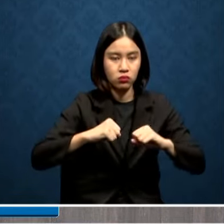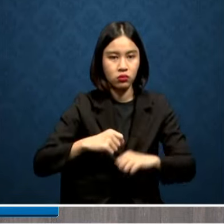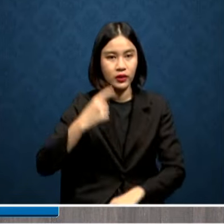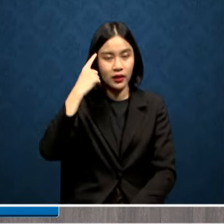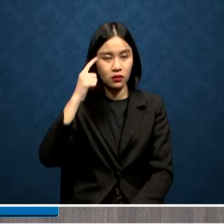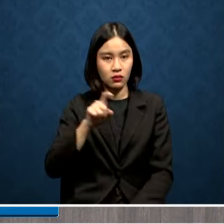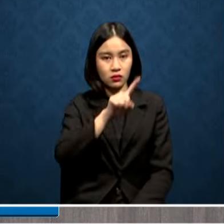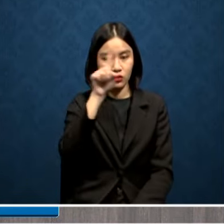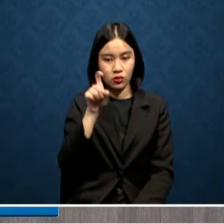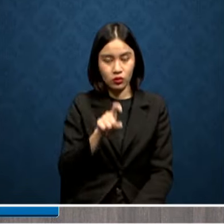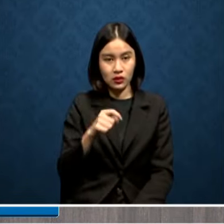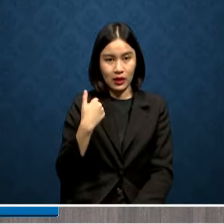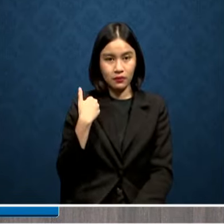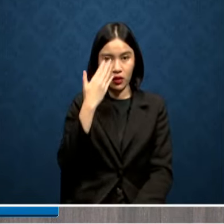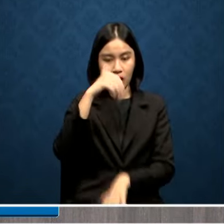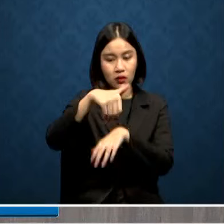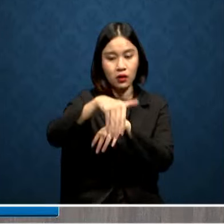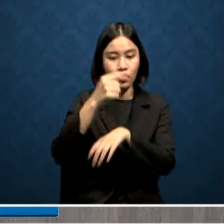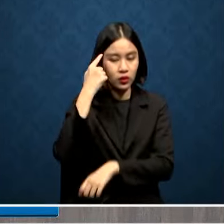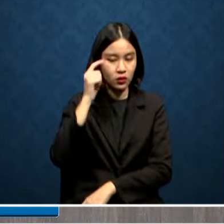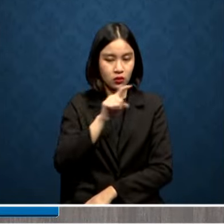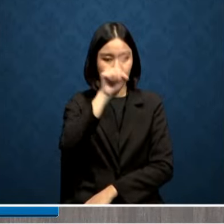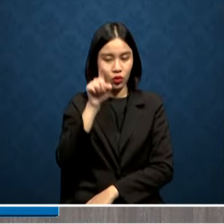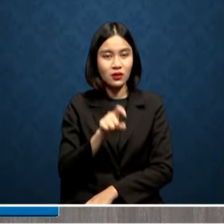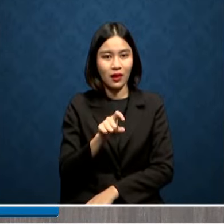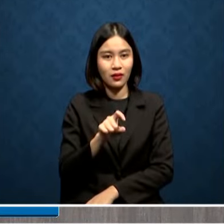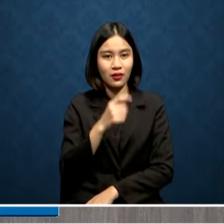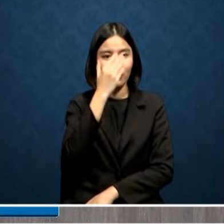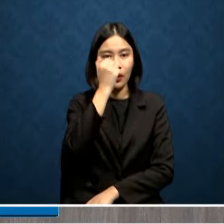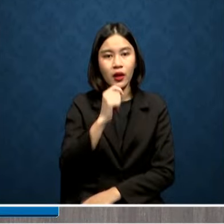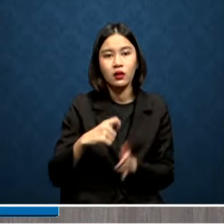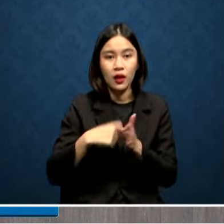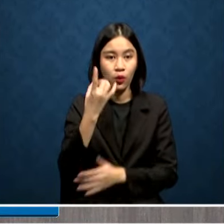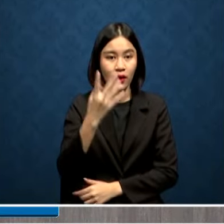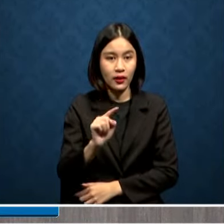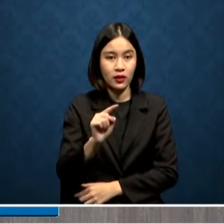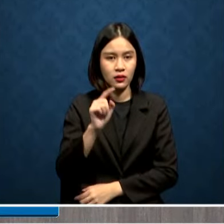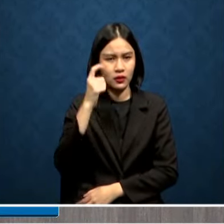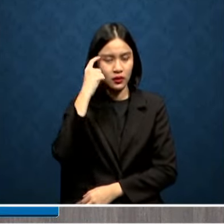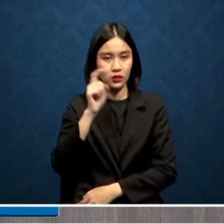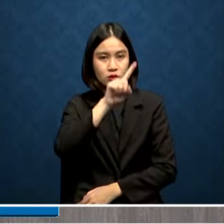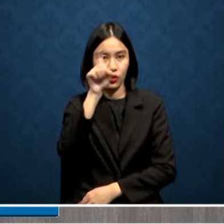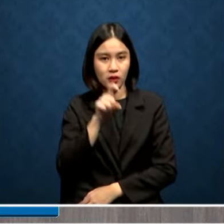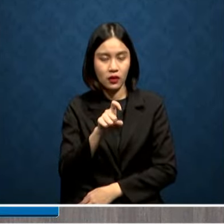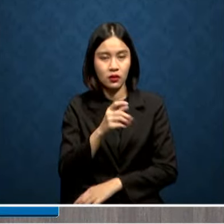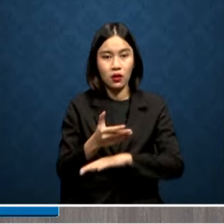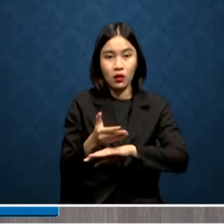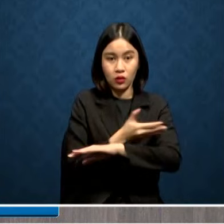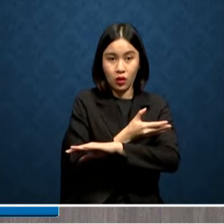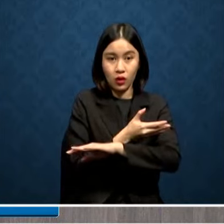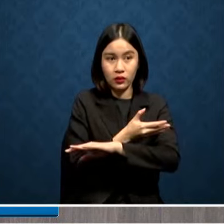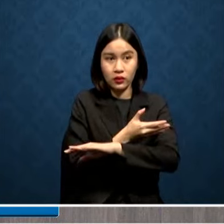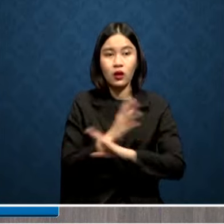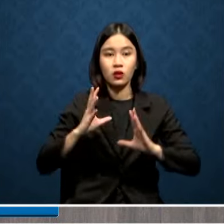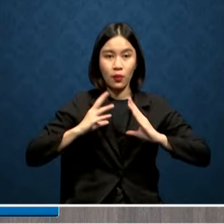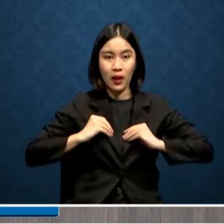สงสัยที่ข้างนอกเขาสงสัยกันมากว่าเป็นเพราะเหตุใดก่อนหน้านั้นรับ